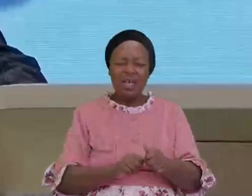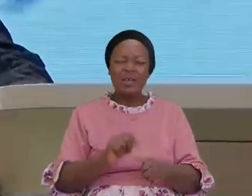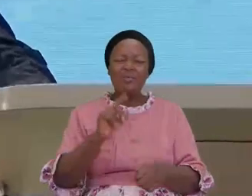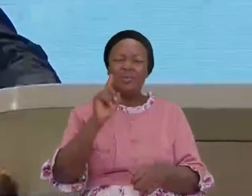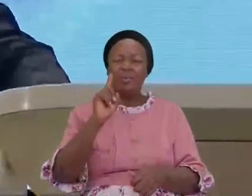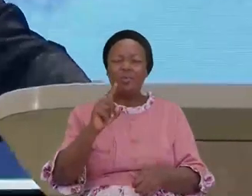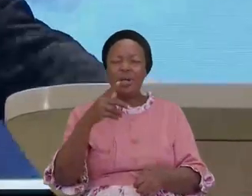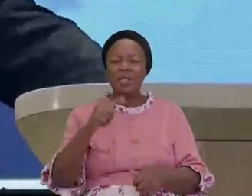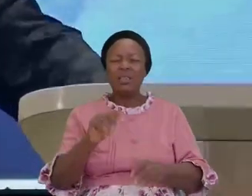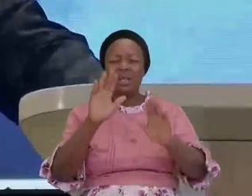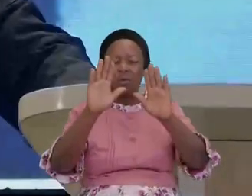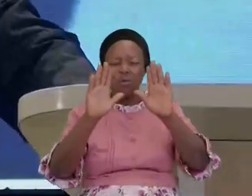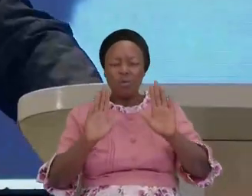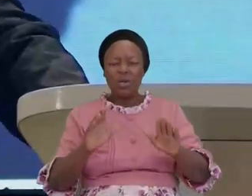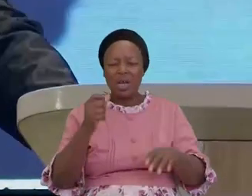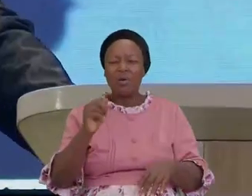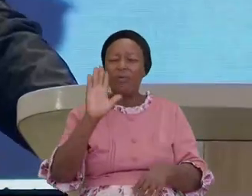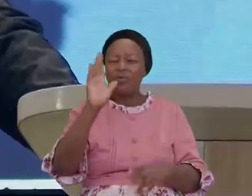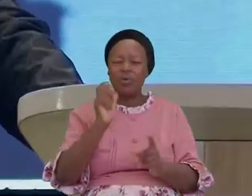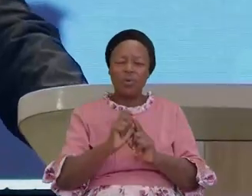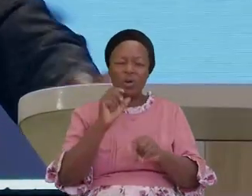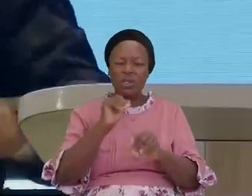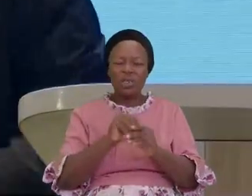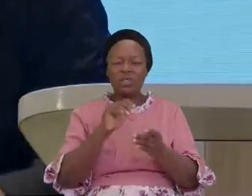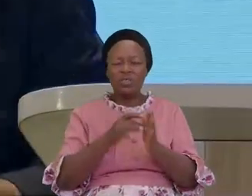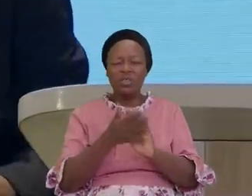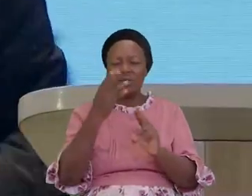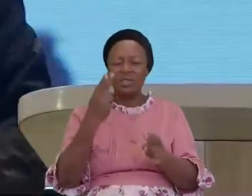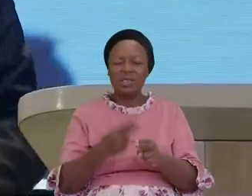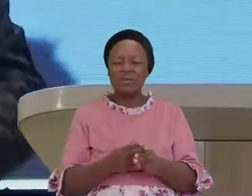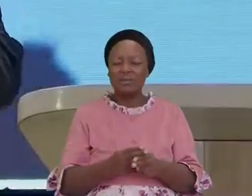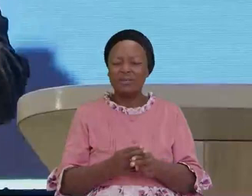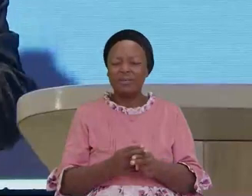Donne à chacun les prodiges de ta parole.